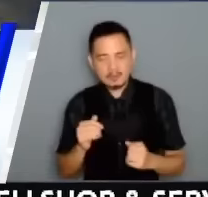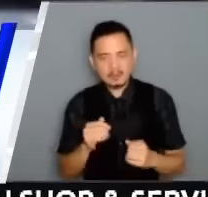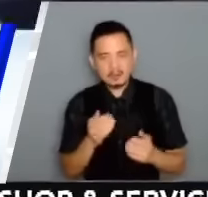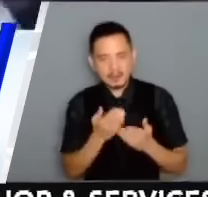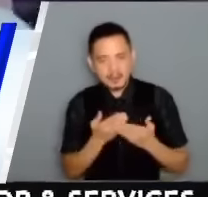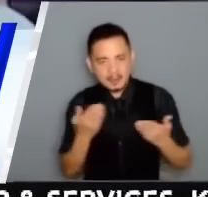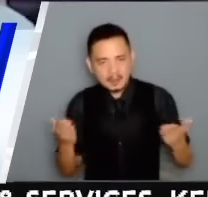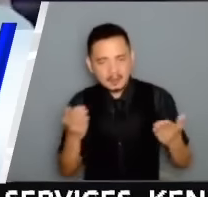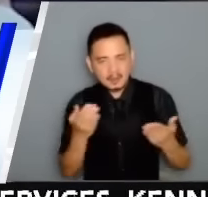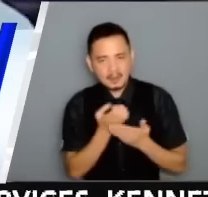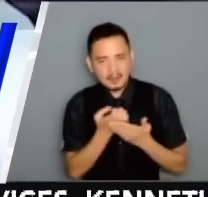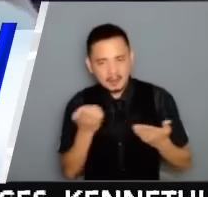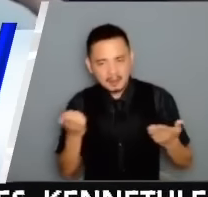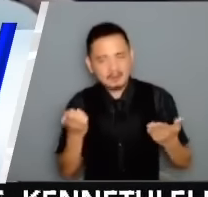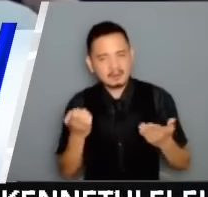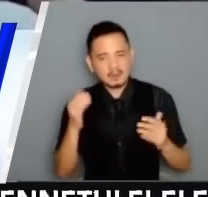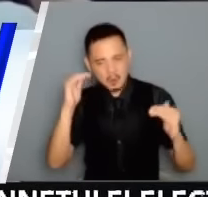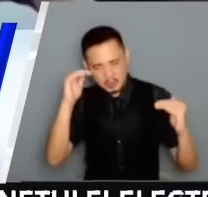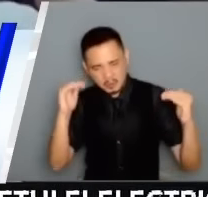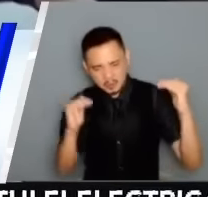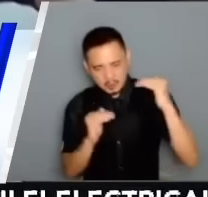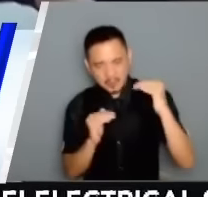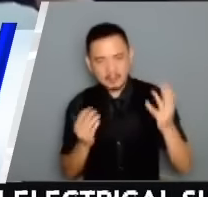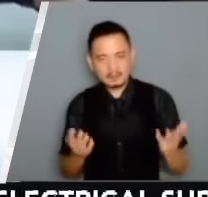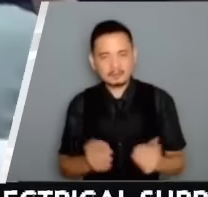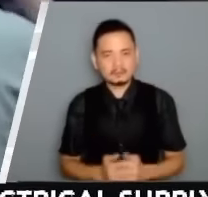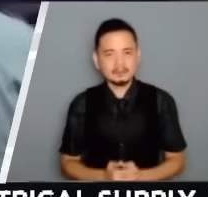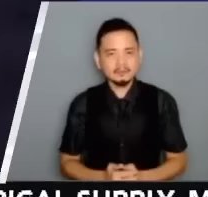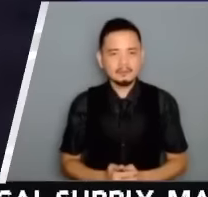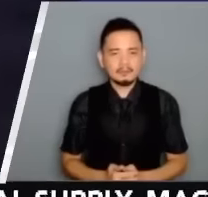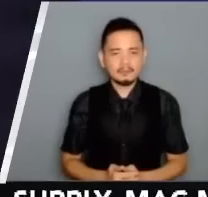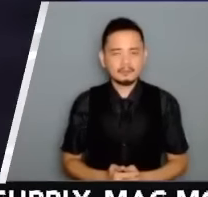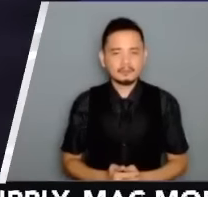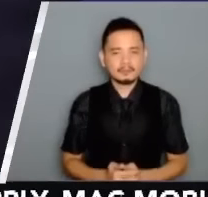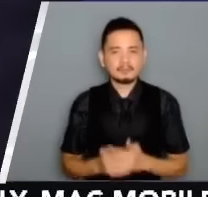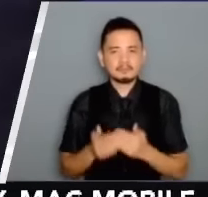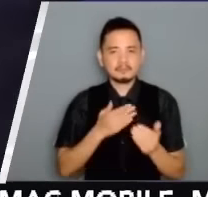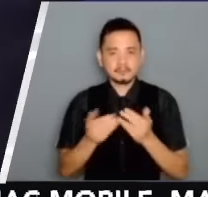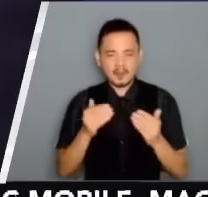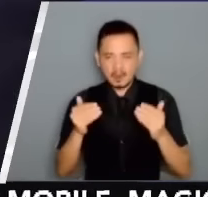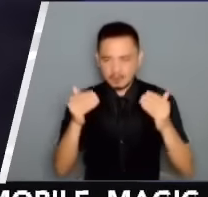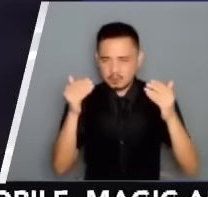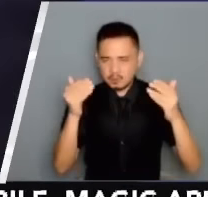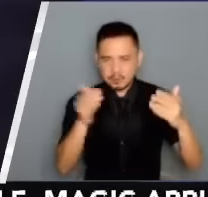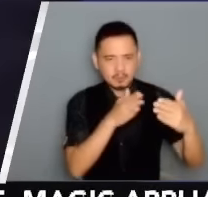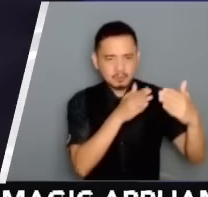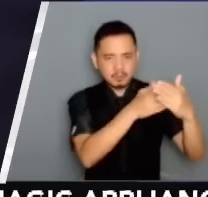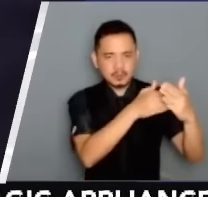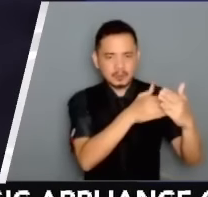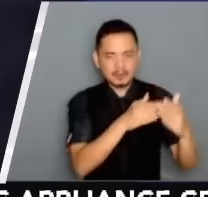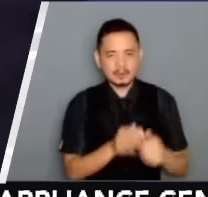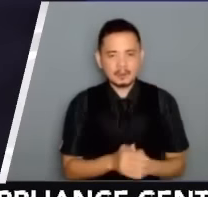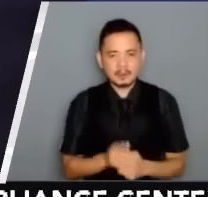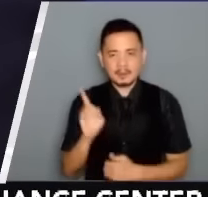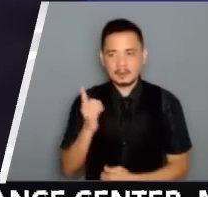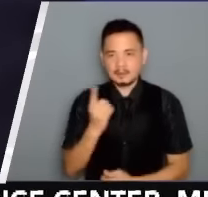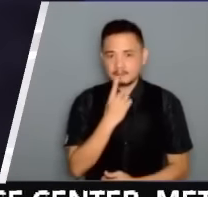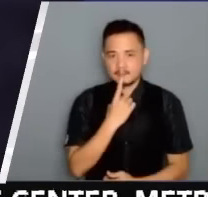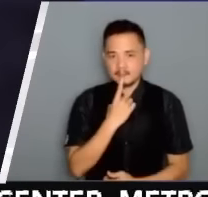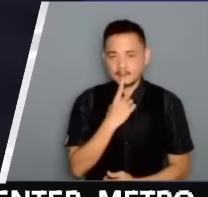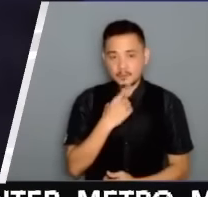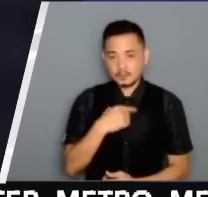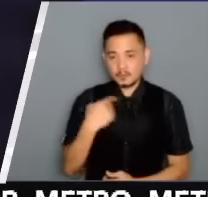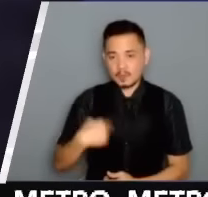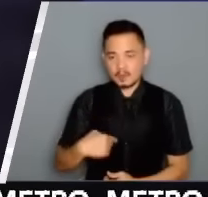resisted. Ang Chinese Foreign Ministry muling iginiit na professional at restrained ang kanilang Coast Guard. Wala rin daw silang direkta mga